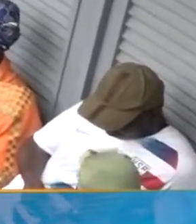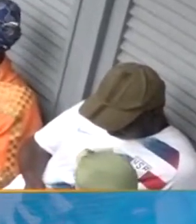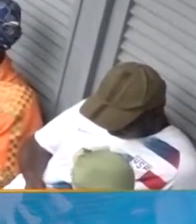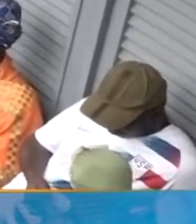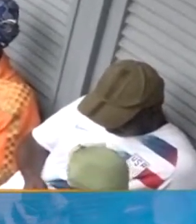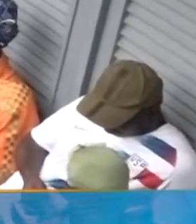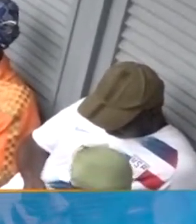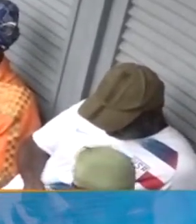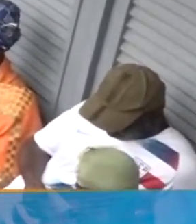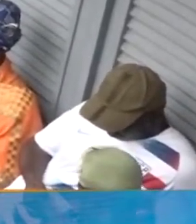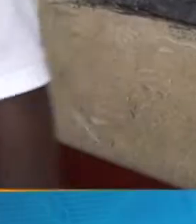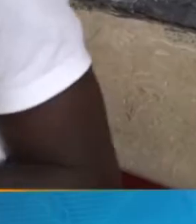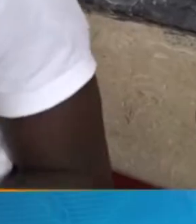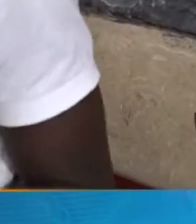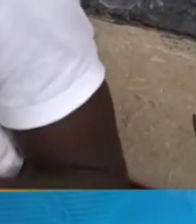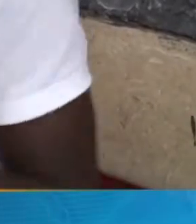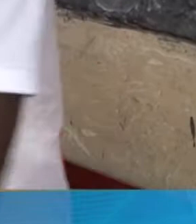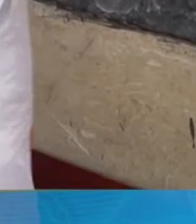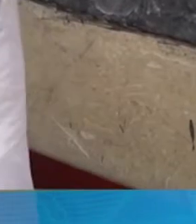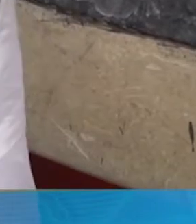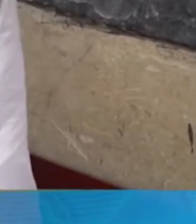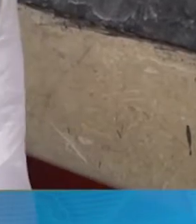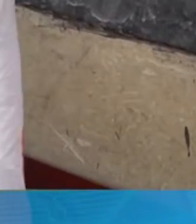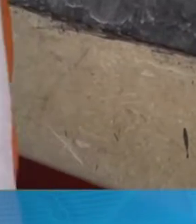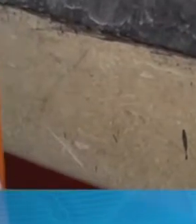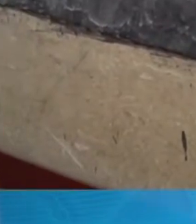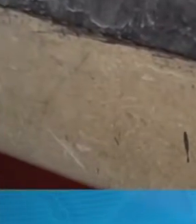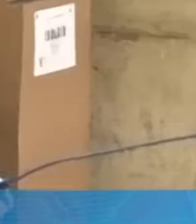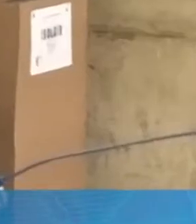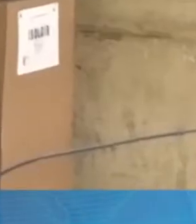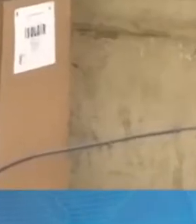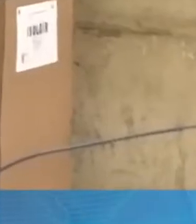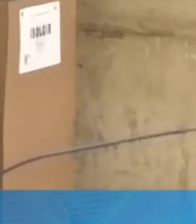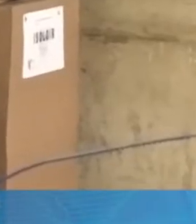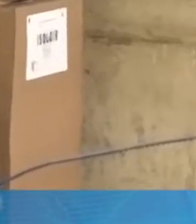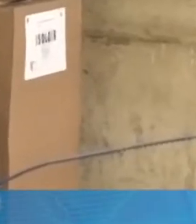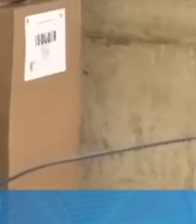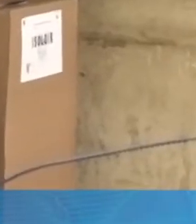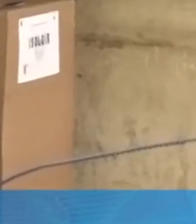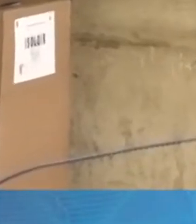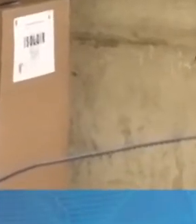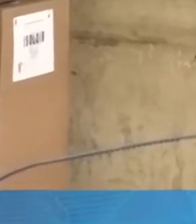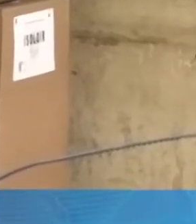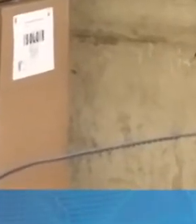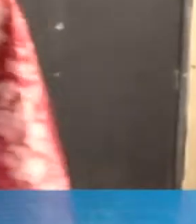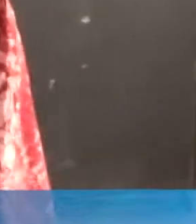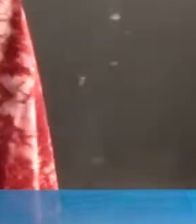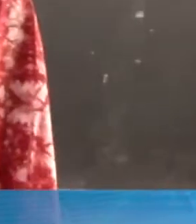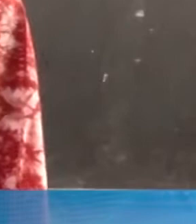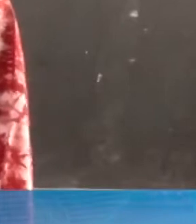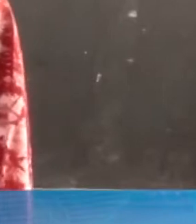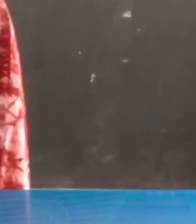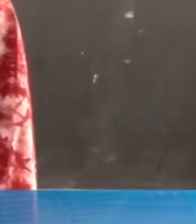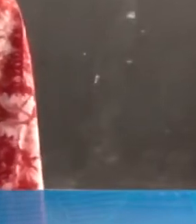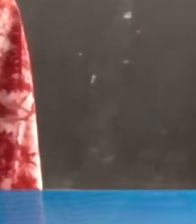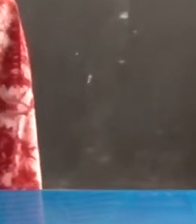mars, les électeurs sont appelés aux urnes pour accomplir leur devoir civique. Ils devront choisir leurs représentants au Parlement pour les 5